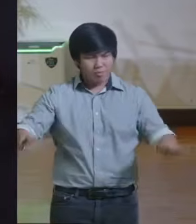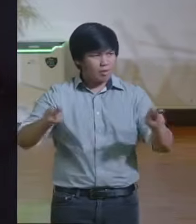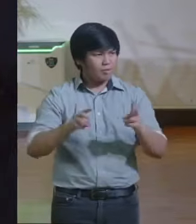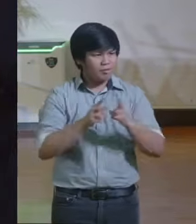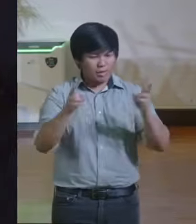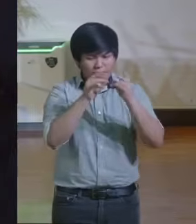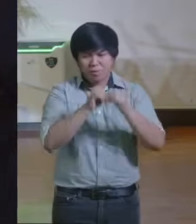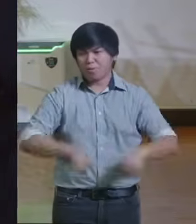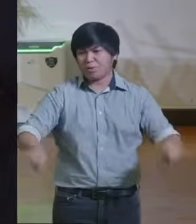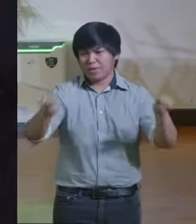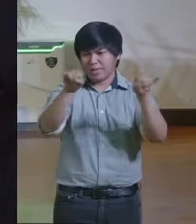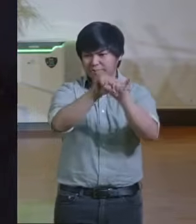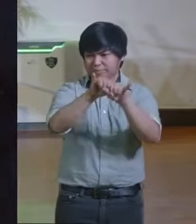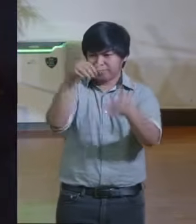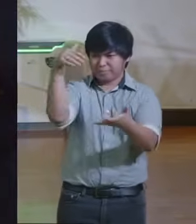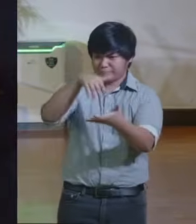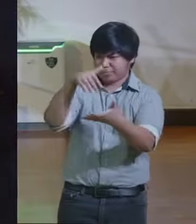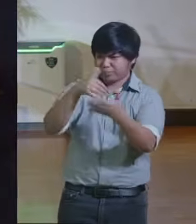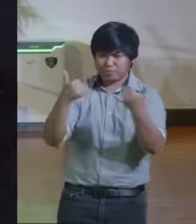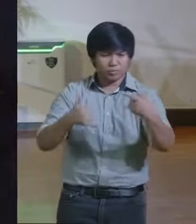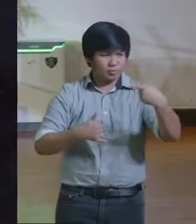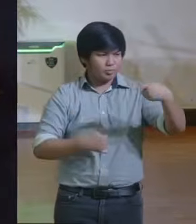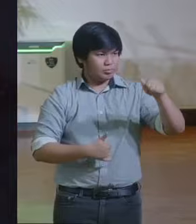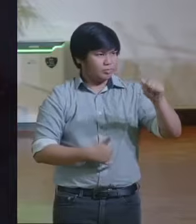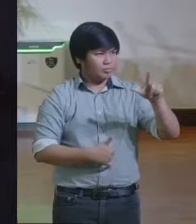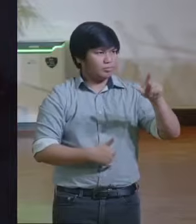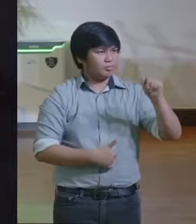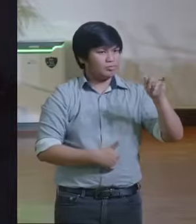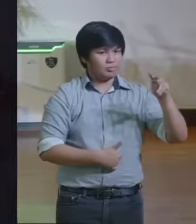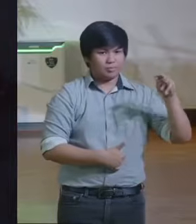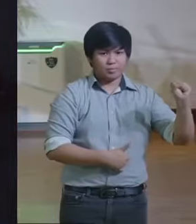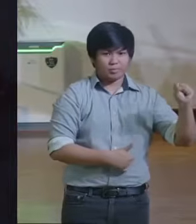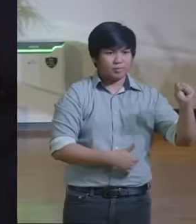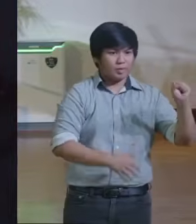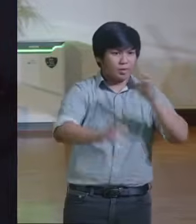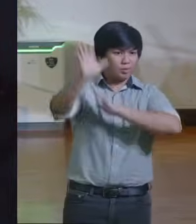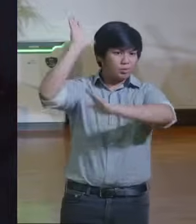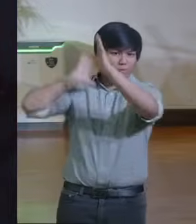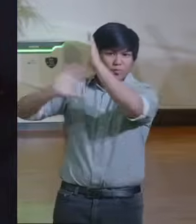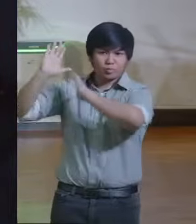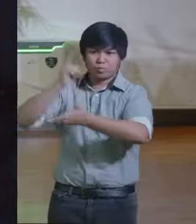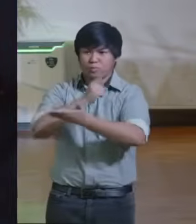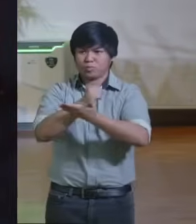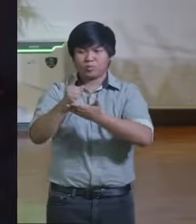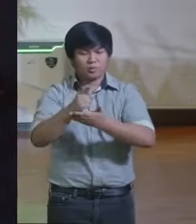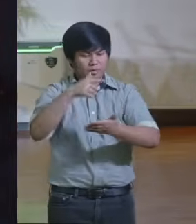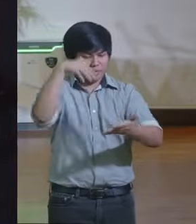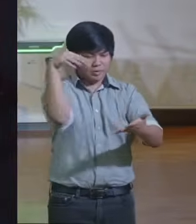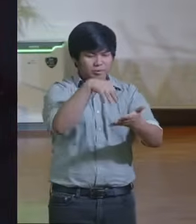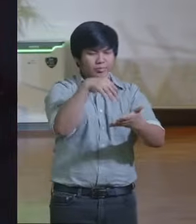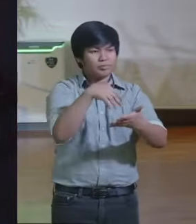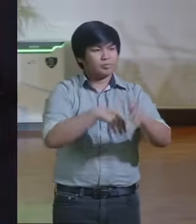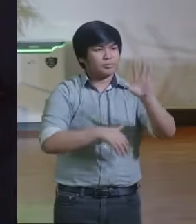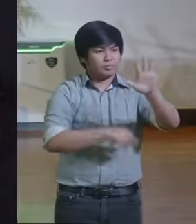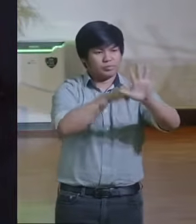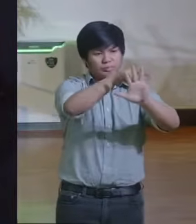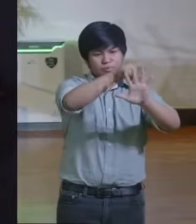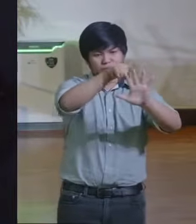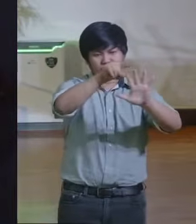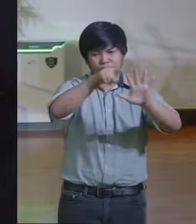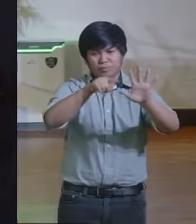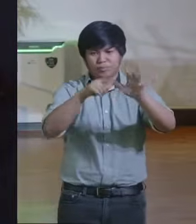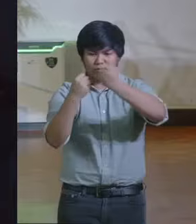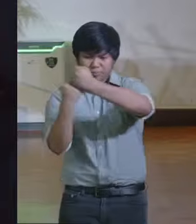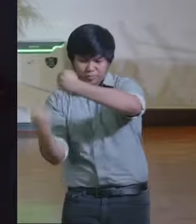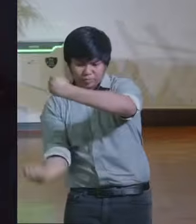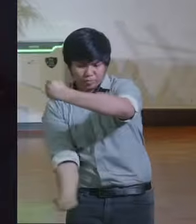Katatapos lang po natin ang ating series sa 5 solas ng Reformation. Ang Reformation